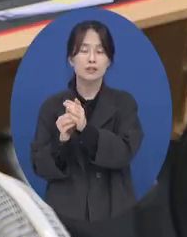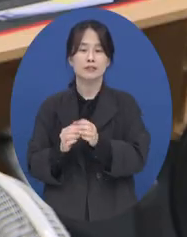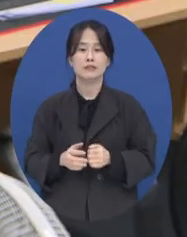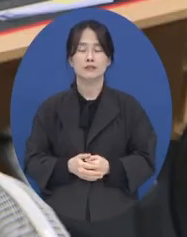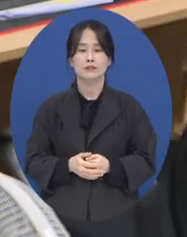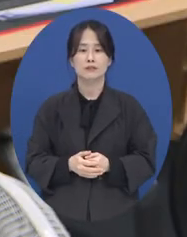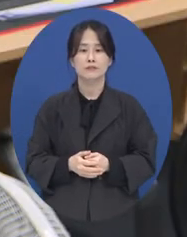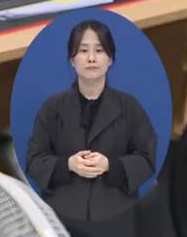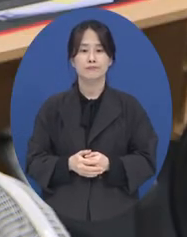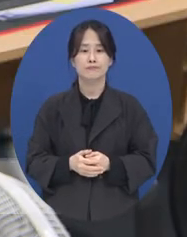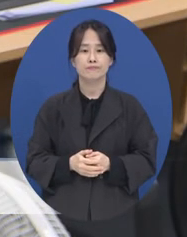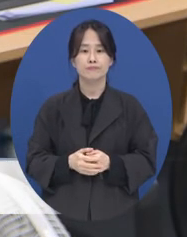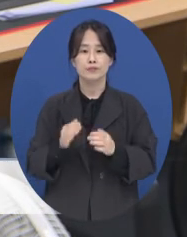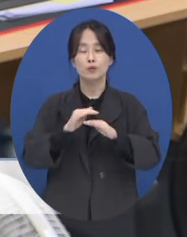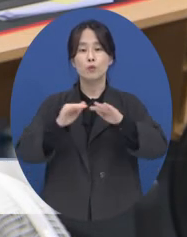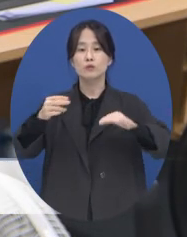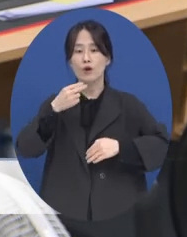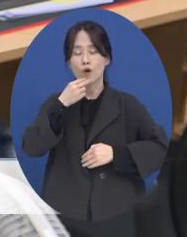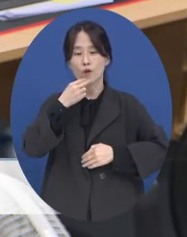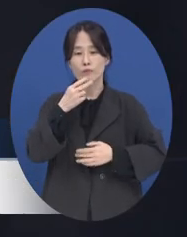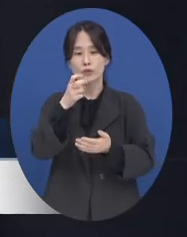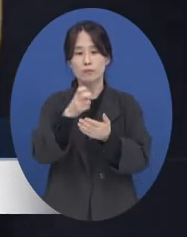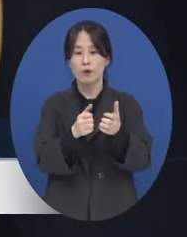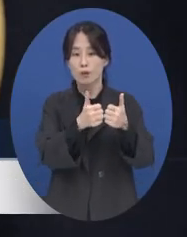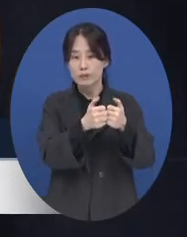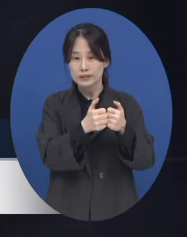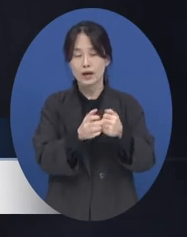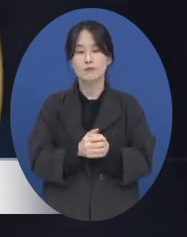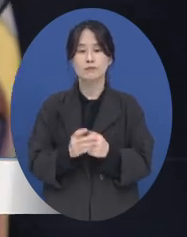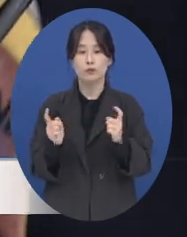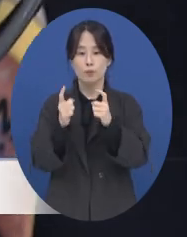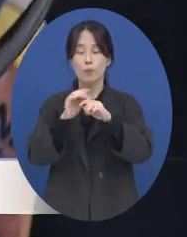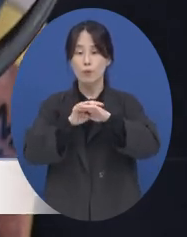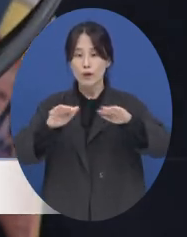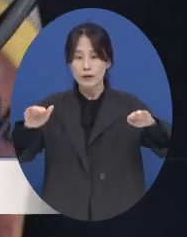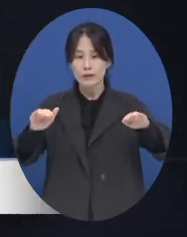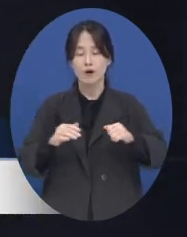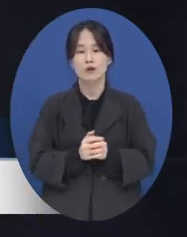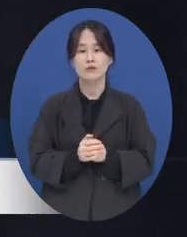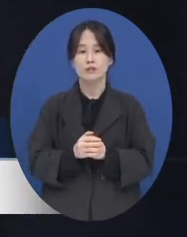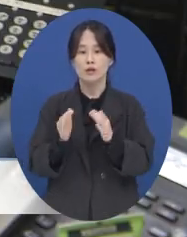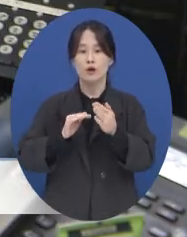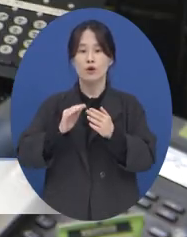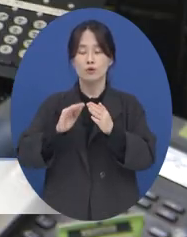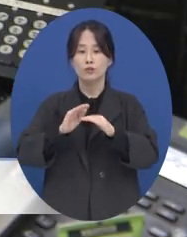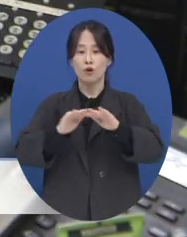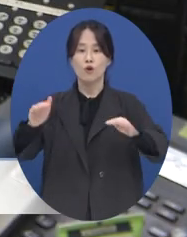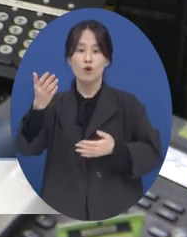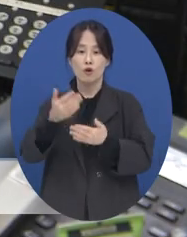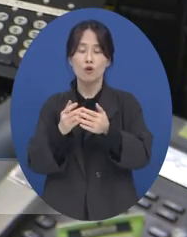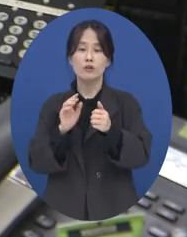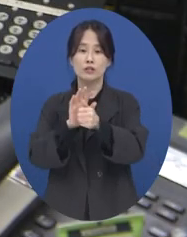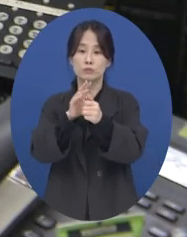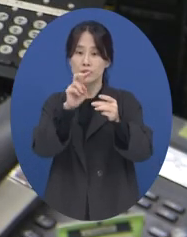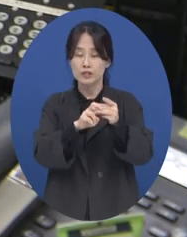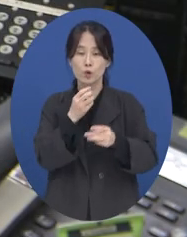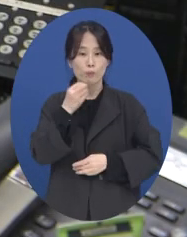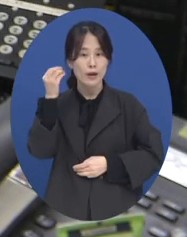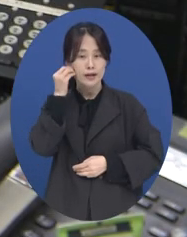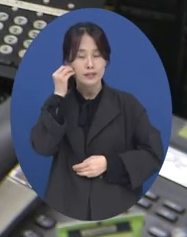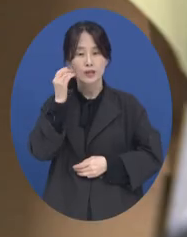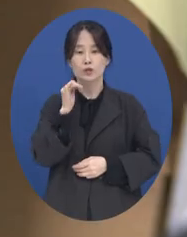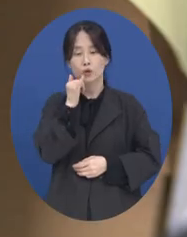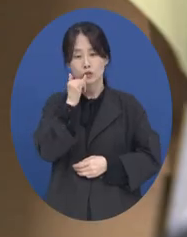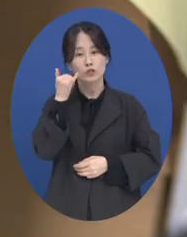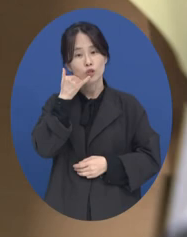왔습니다. 불공정 거래 관련 법률 상담이나 분쟁 조정 등은 경기도 공정거래지원센터 홈페이지와 경기도